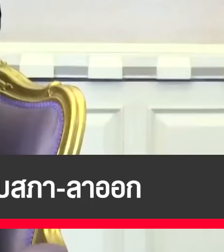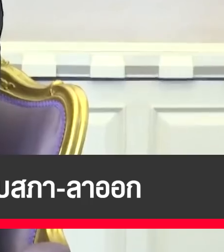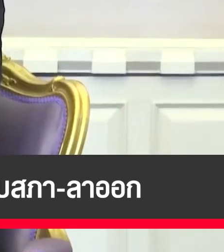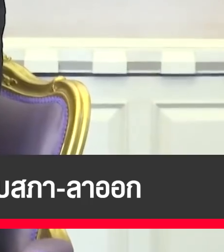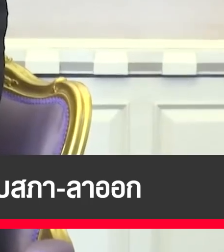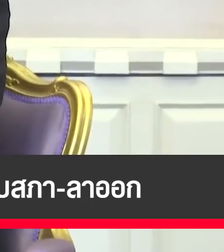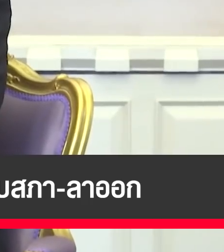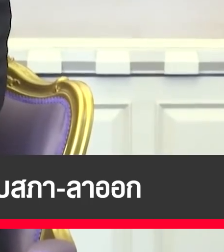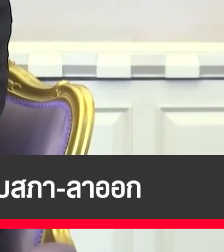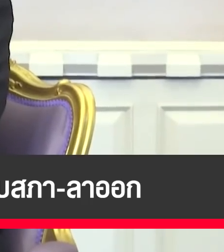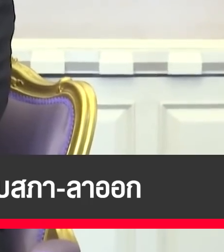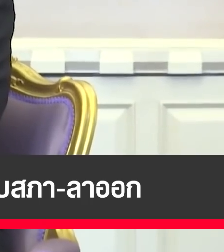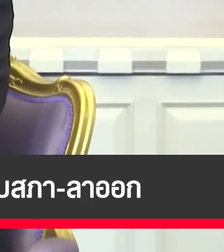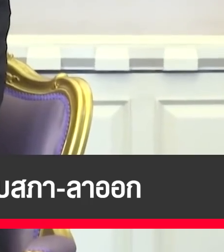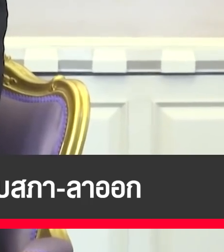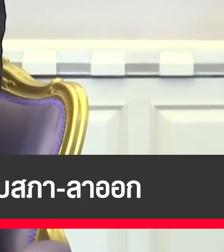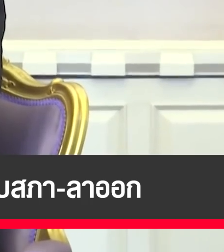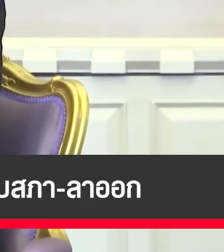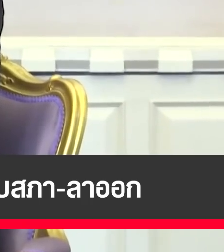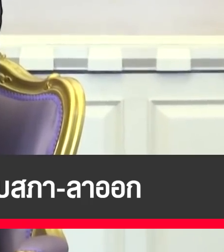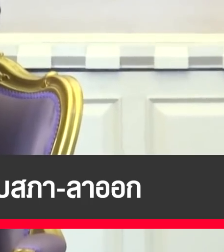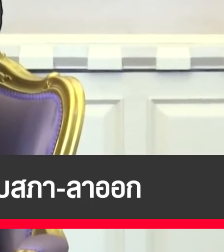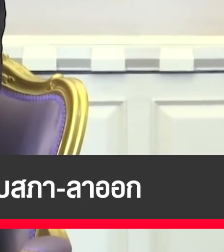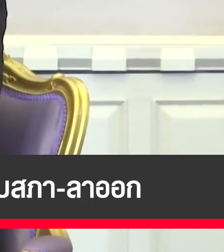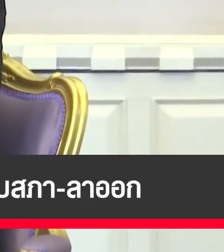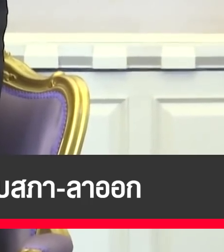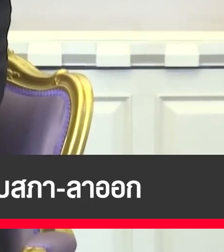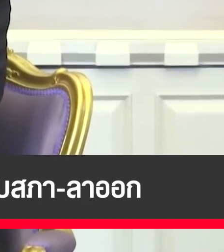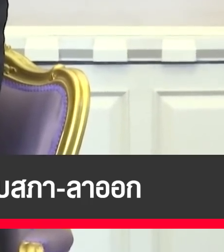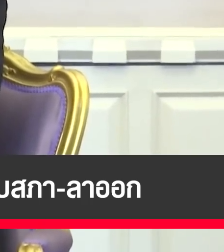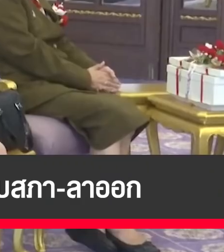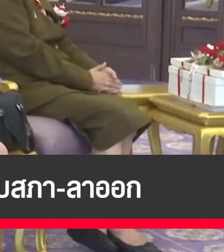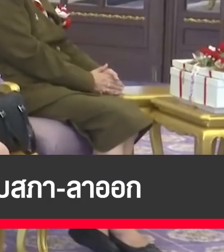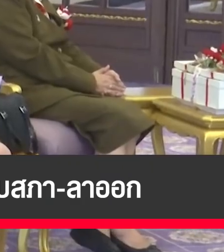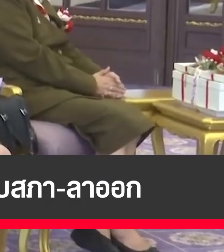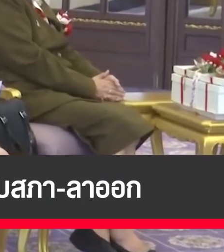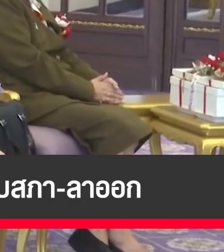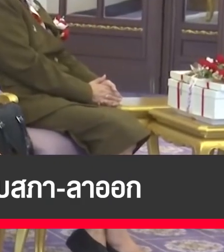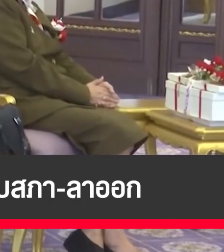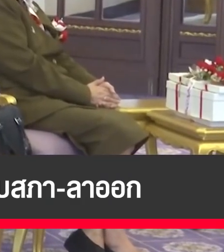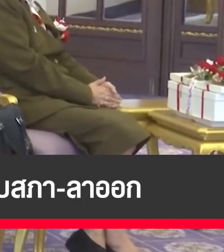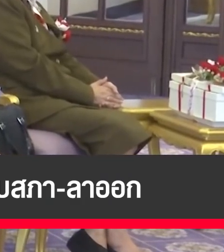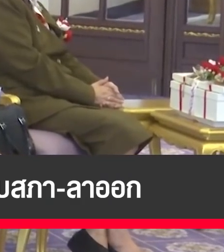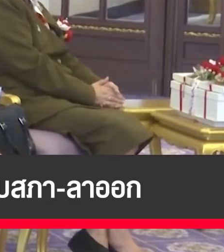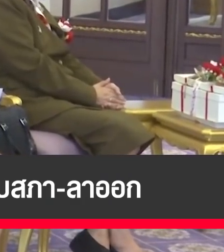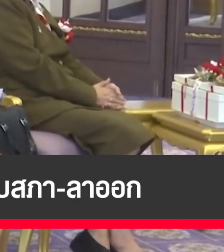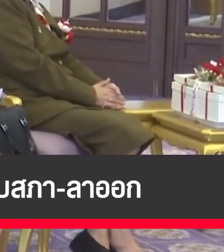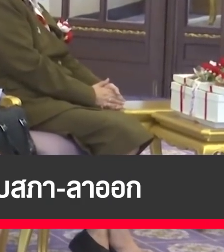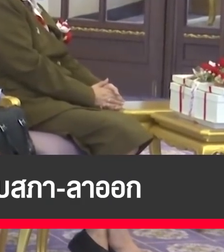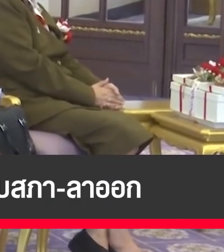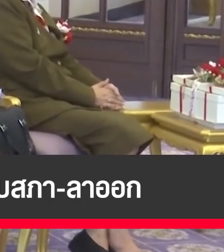านศึกประจำปี2565วันที่3กุมภาพันธ์ทั้งนี้มีรายงานข่าวด้วยว่าในระหว่างการเข้าพบ